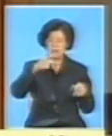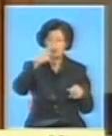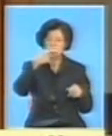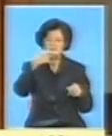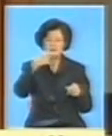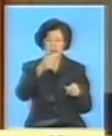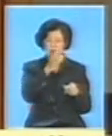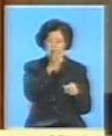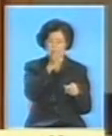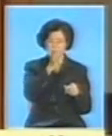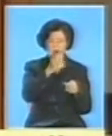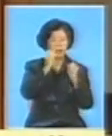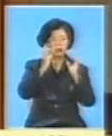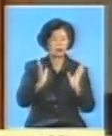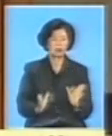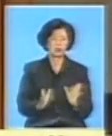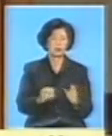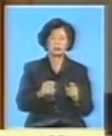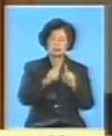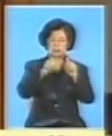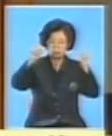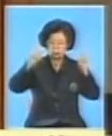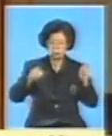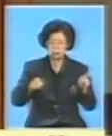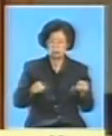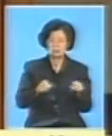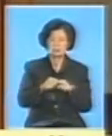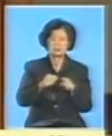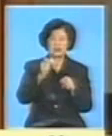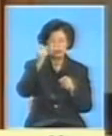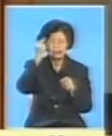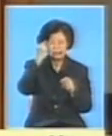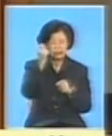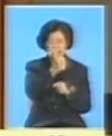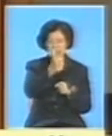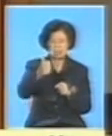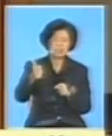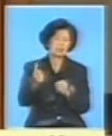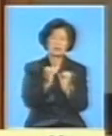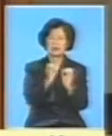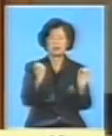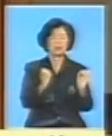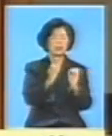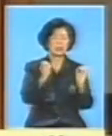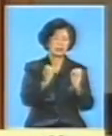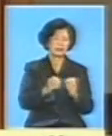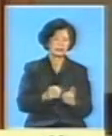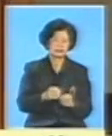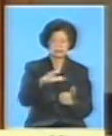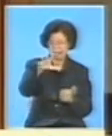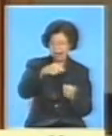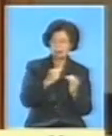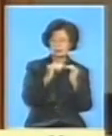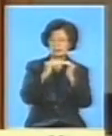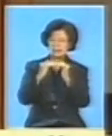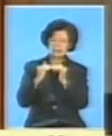โน่นนี่มันไม่มีกรอบอ่ะไม่มีกรอบแนวความคิดที่มันดีงามผมว่ากันดีกว่าเอาแต่เพียงเดียวคือสิทธิเส